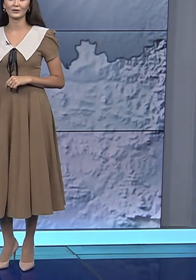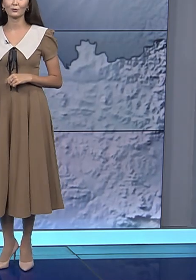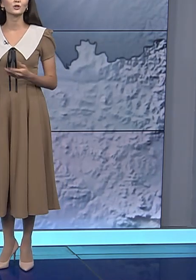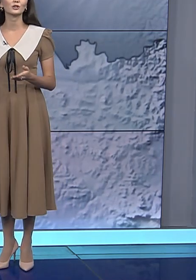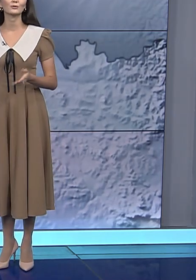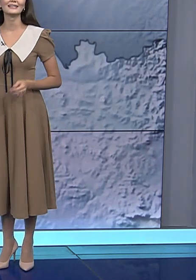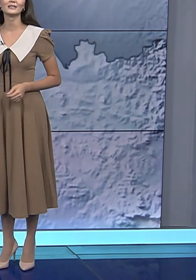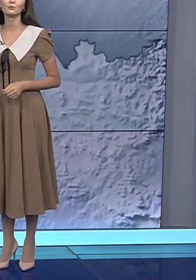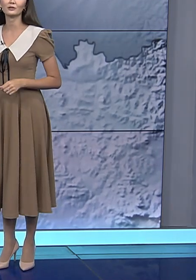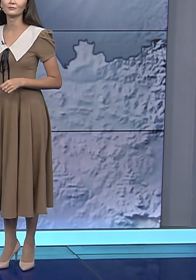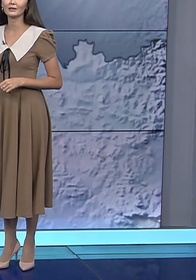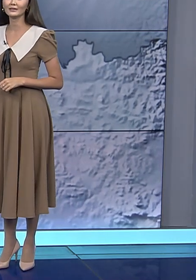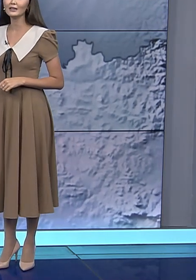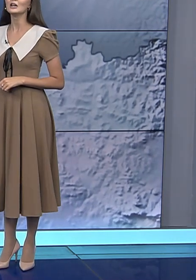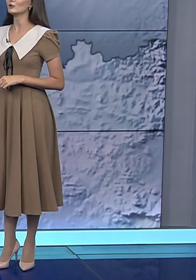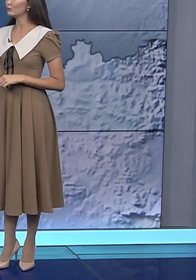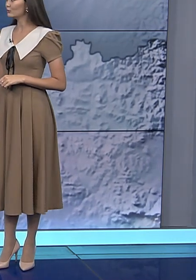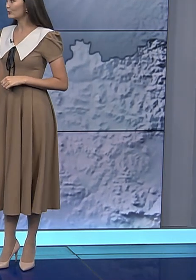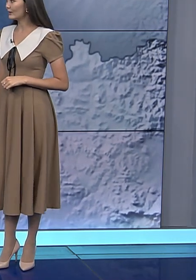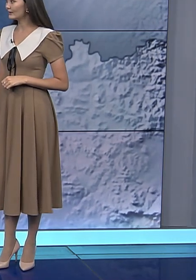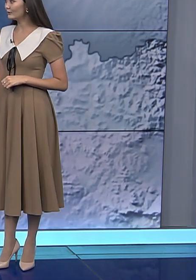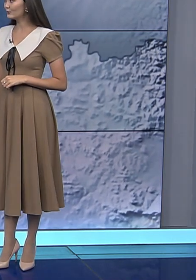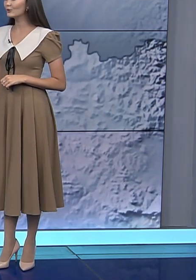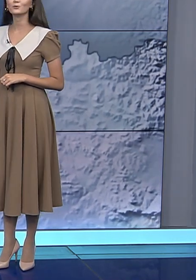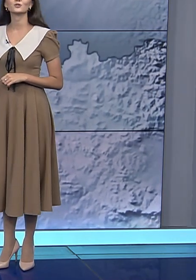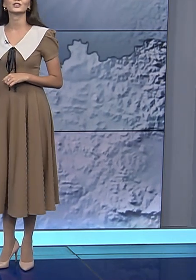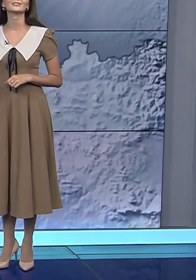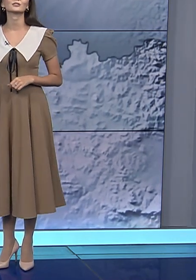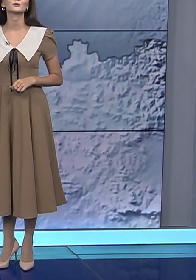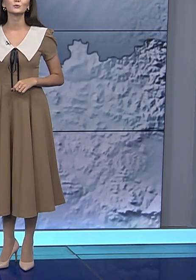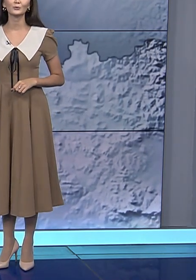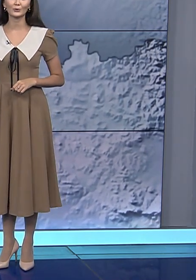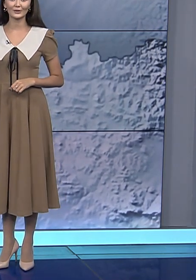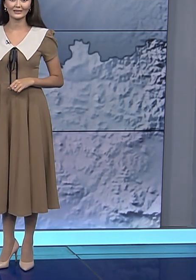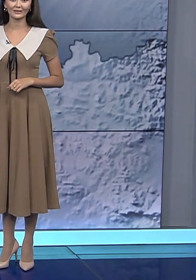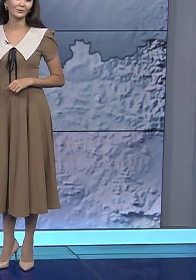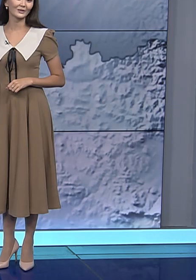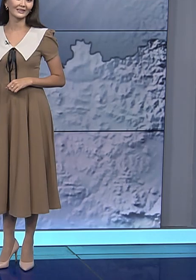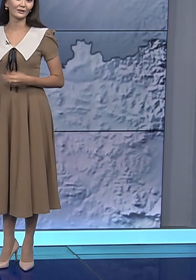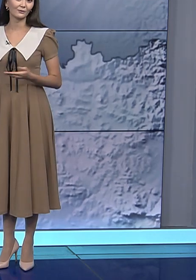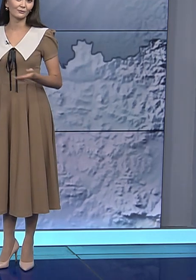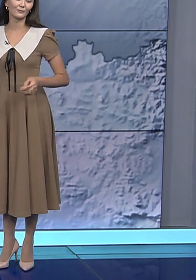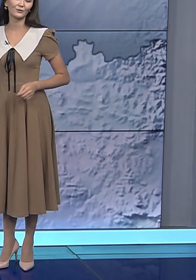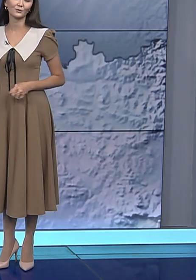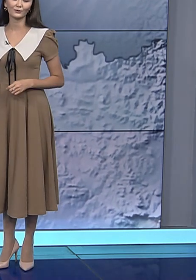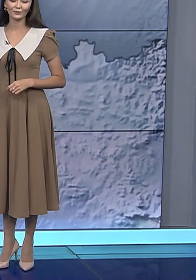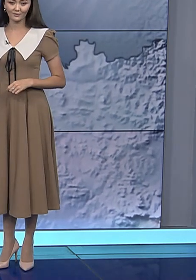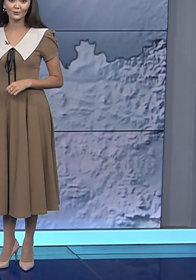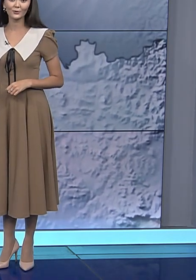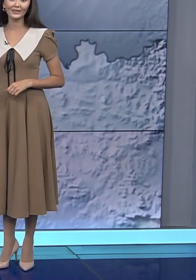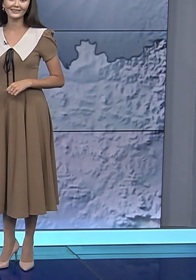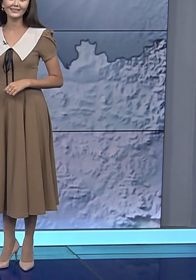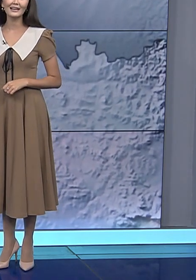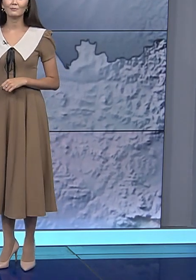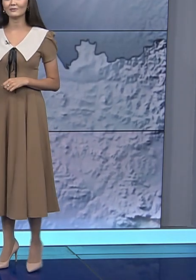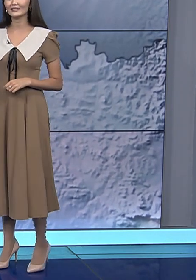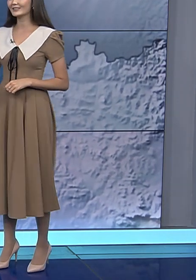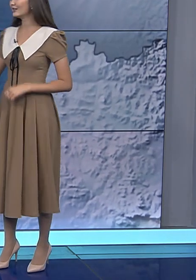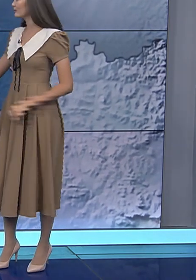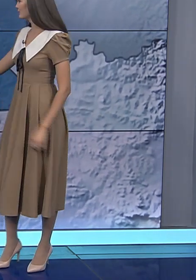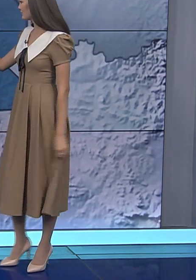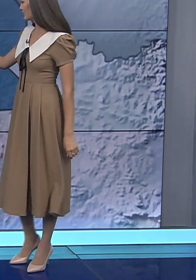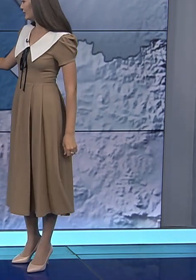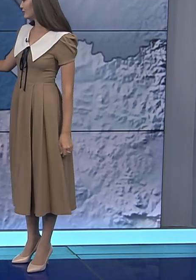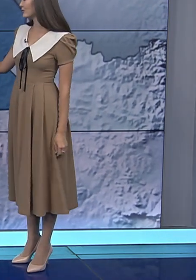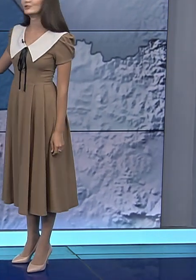градус суық. Көкшетауда термометр бағаны күндіз 6, түнде 17 градус суықты көрсетеді. Қостанайда күндіз -10, түнде -16,